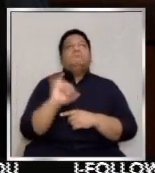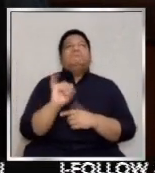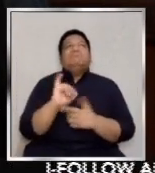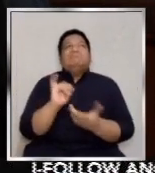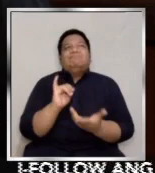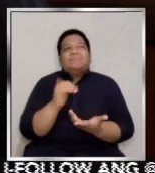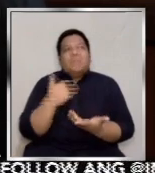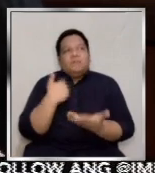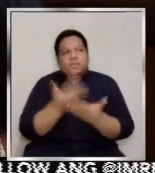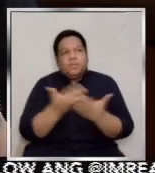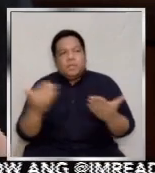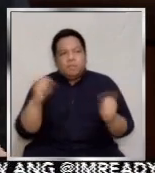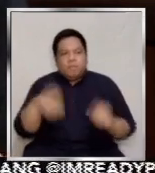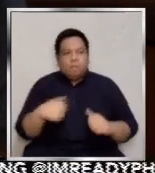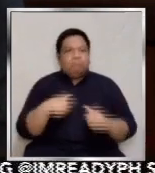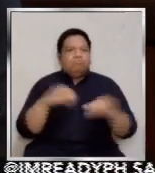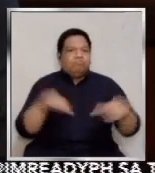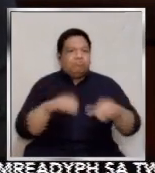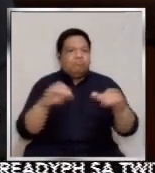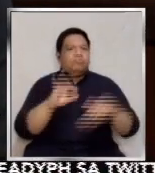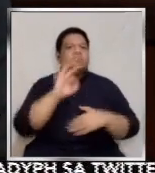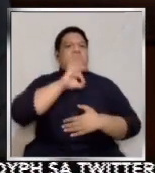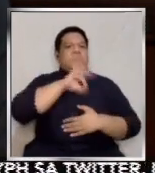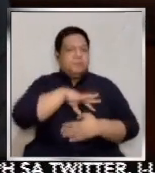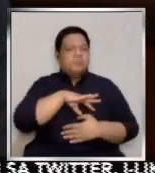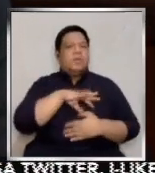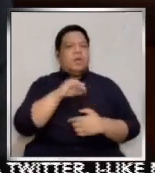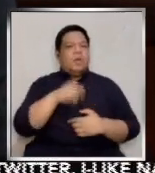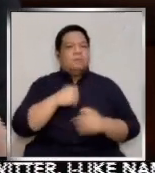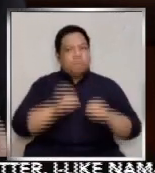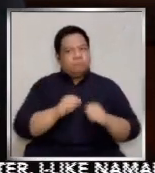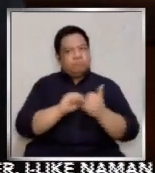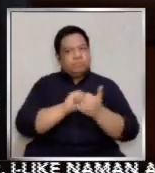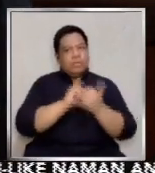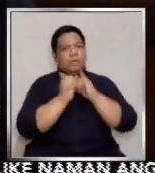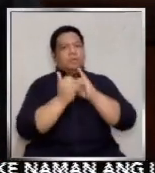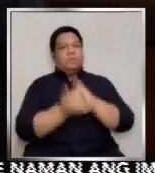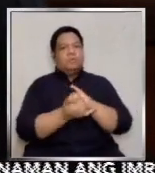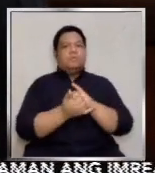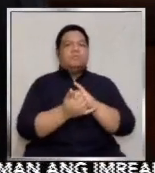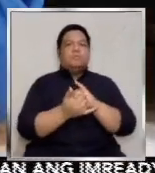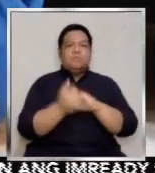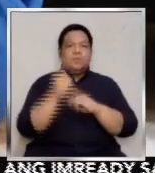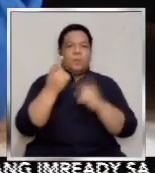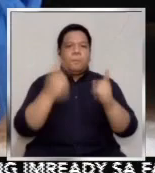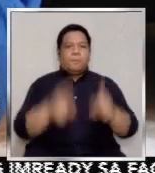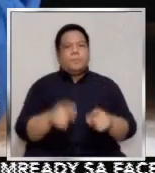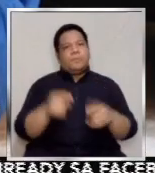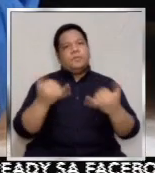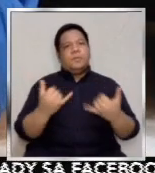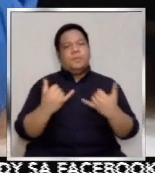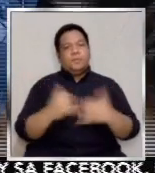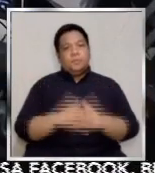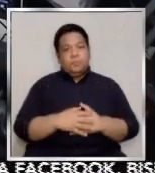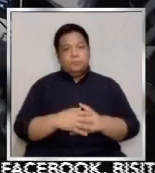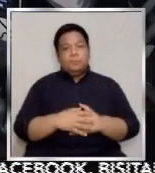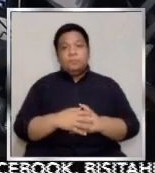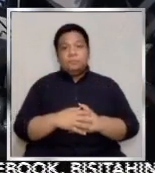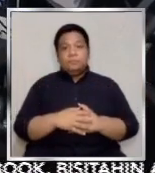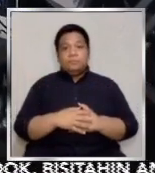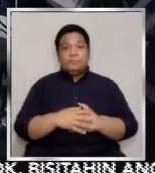pwedeng gawin na at least makakope up ka sa nangyayari sa atin ngayon. At sa kanyang spare